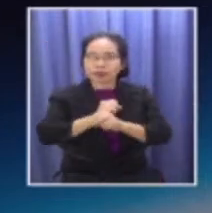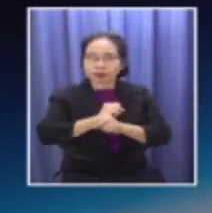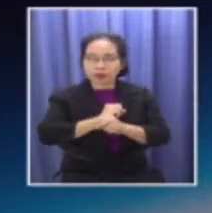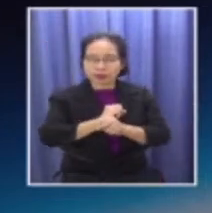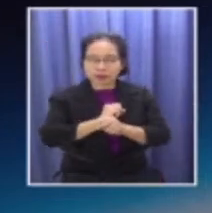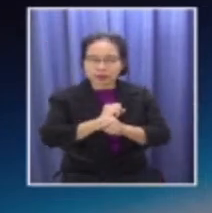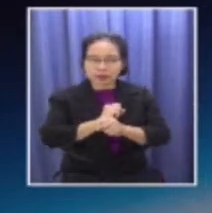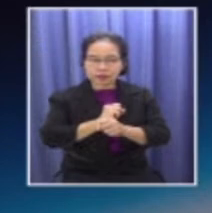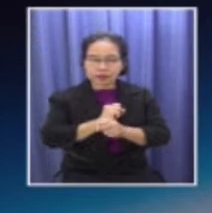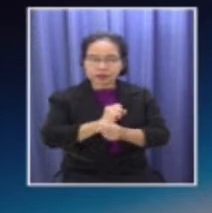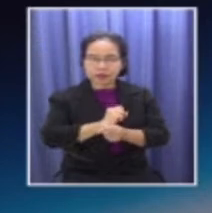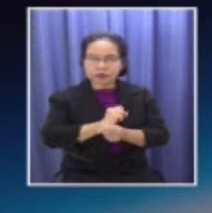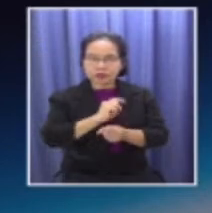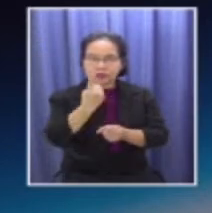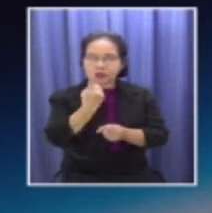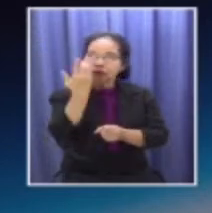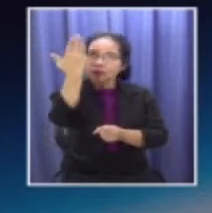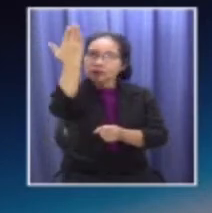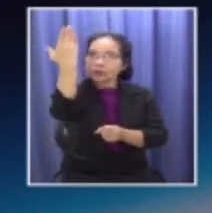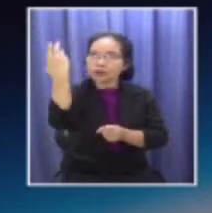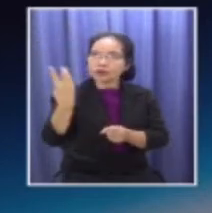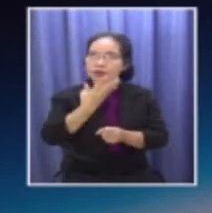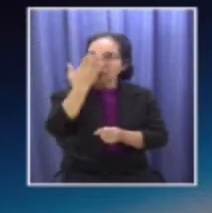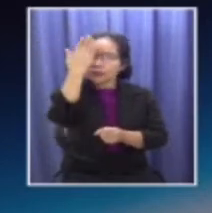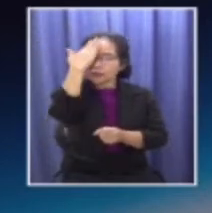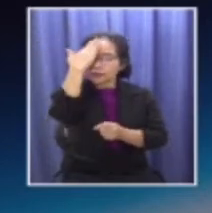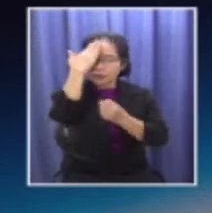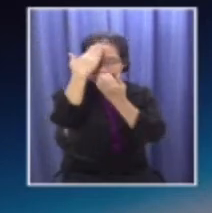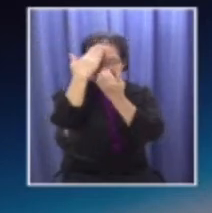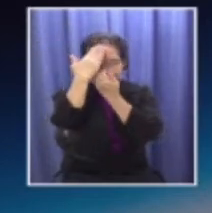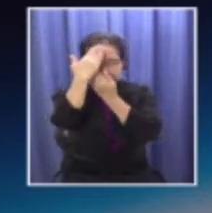Wonkutoo ne ɛnamanneɛ nsɔ ano.